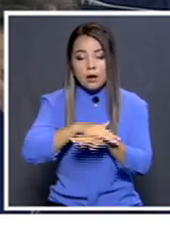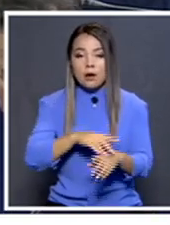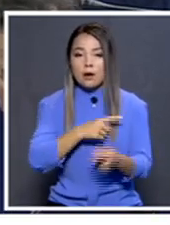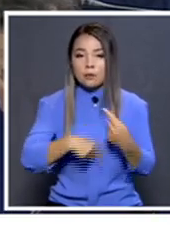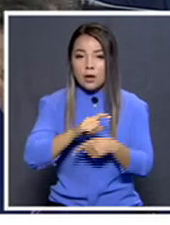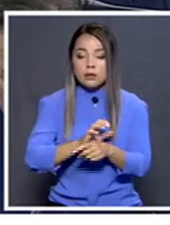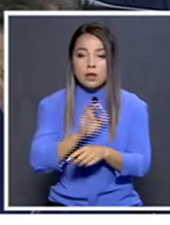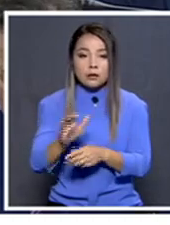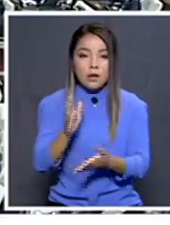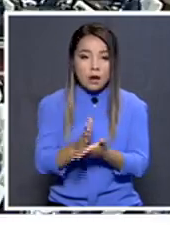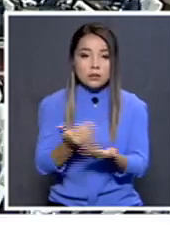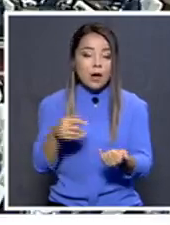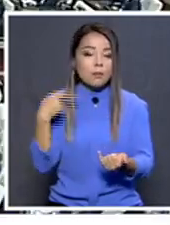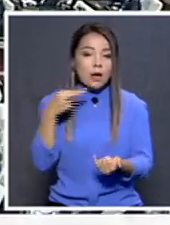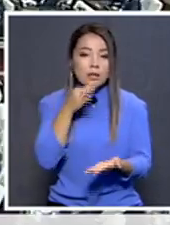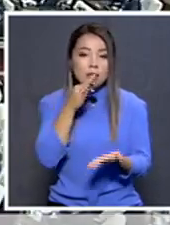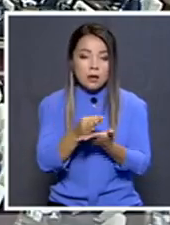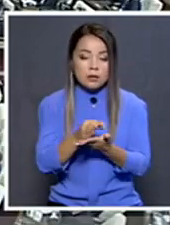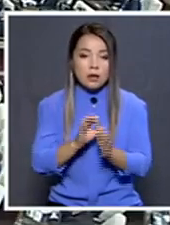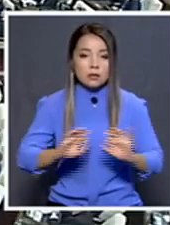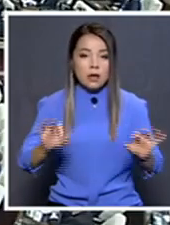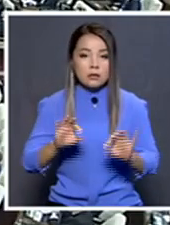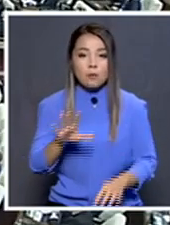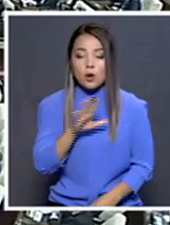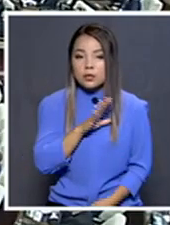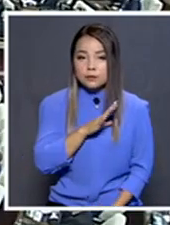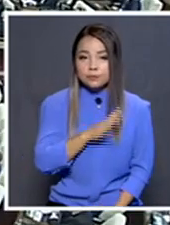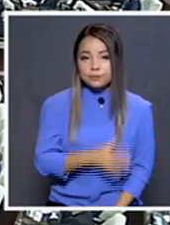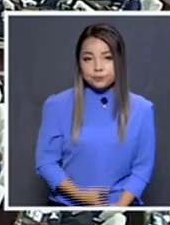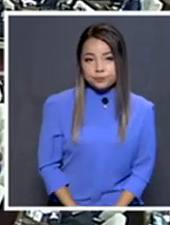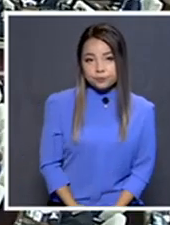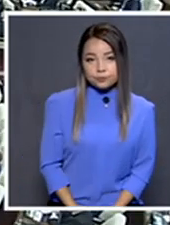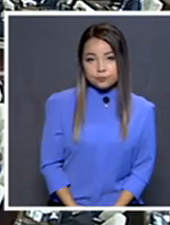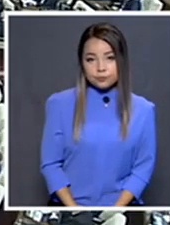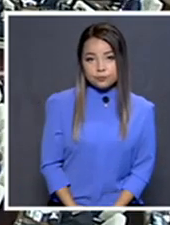кері қайтарылады. Президент осыған пәрмен берді. Армангүл Тоқтамұрат, ұлттық арна.